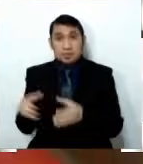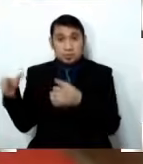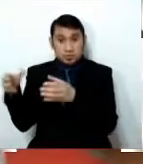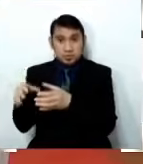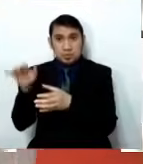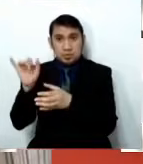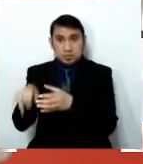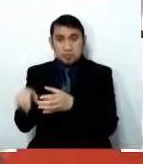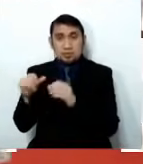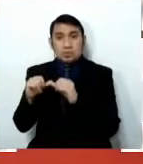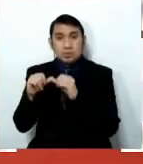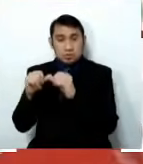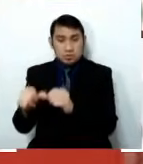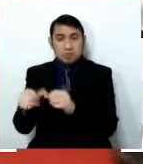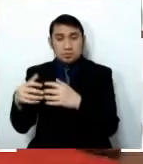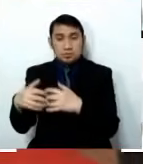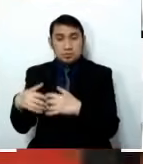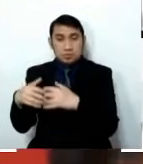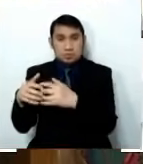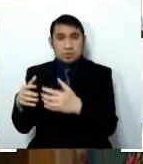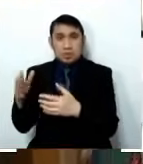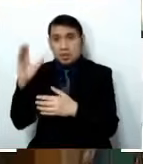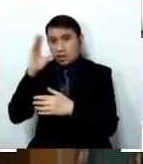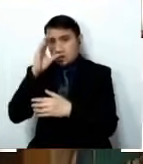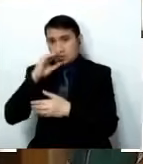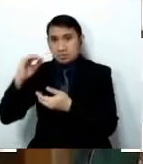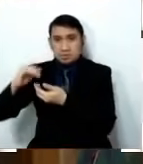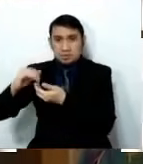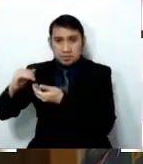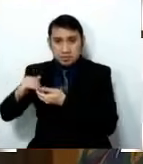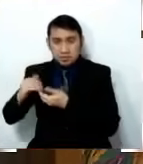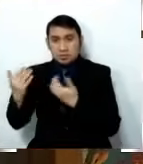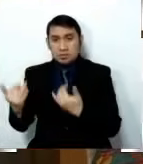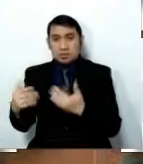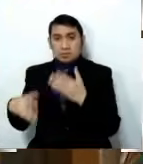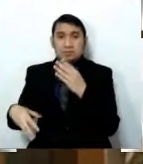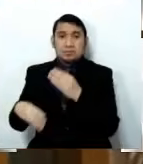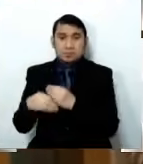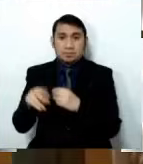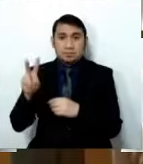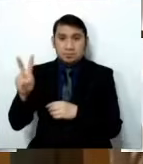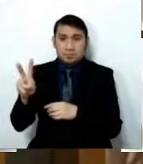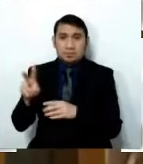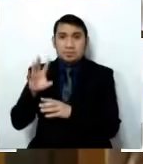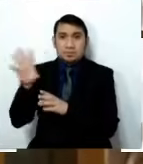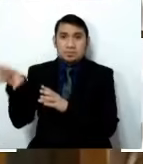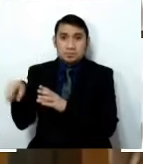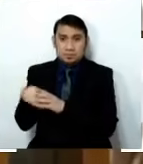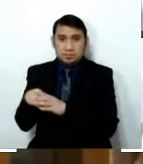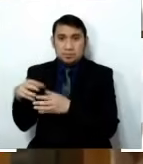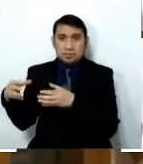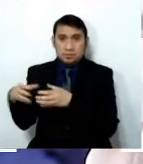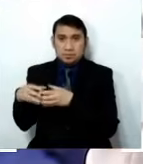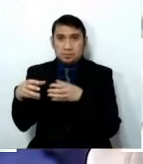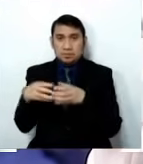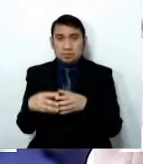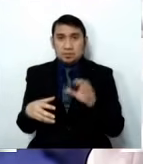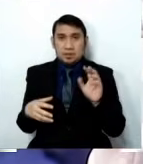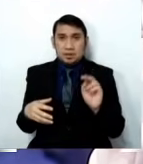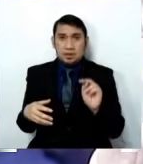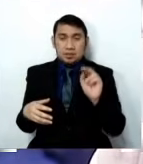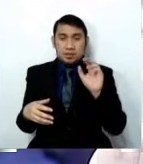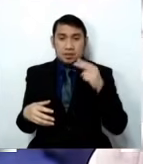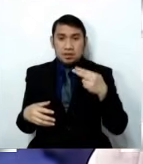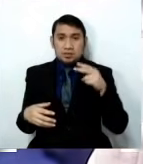ang pagbuo ng alyansa para sa 2022. Nadagdagan pa raw ng dalawang partido ang kaalyansa ng HNP, ang Laban